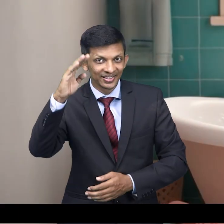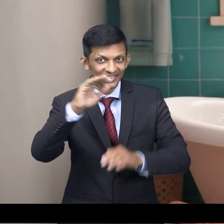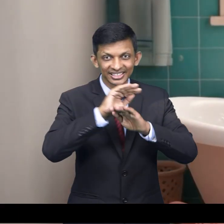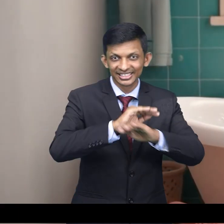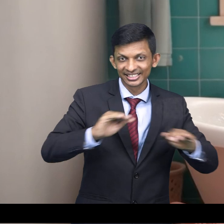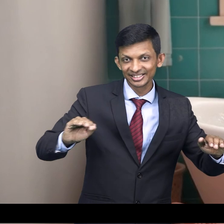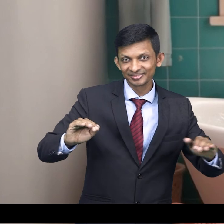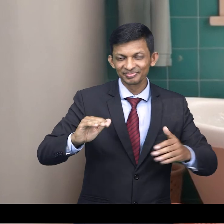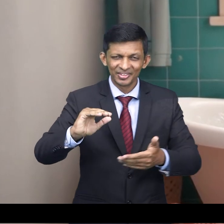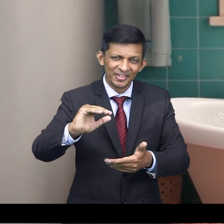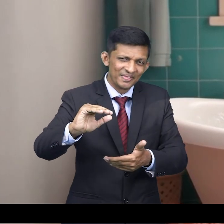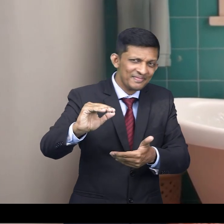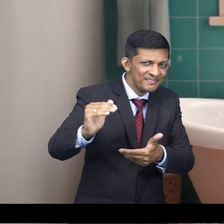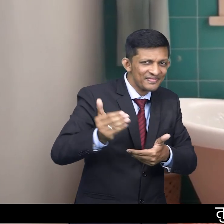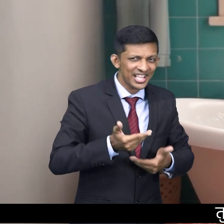नमस्कार विद्यार्थी,